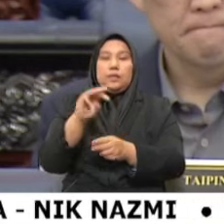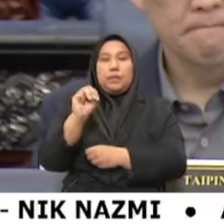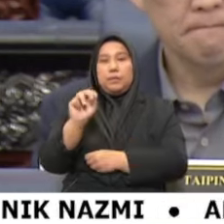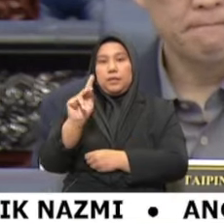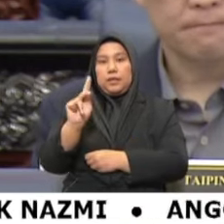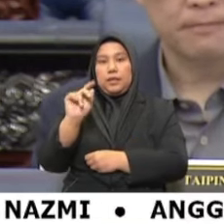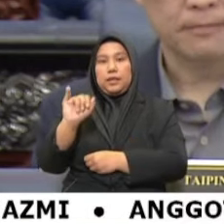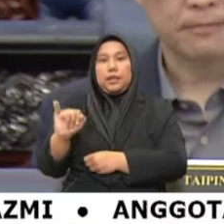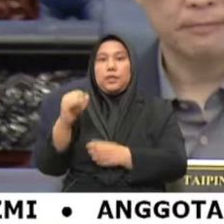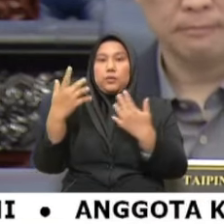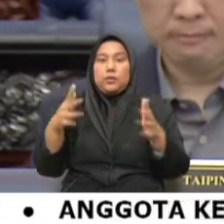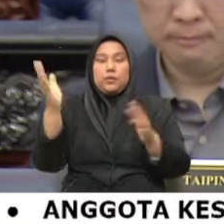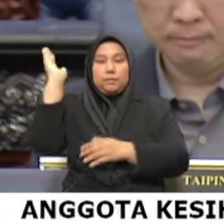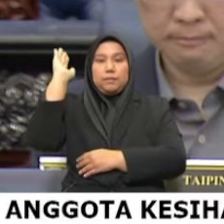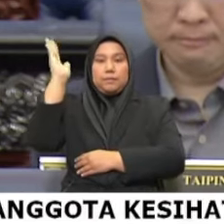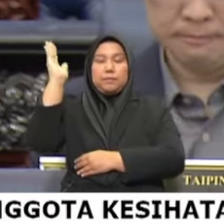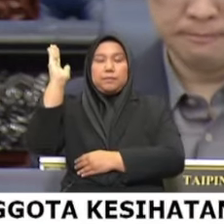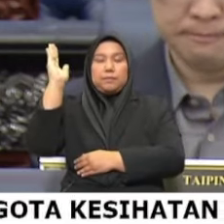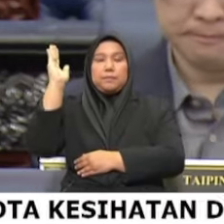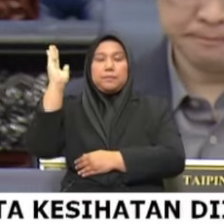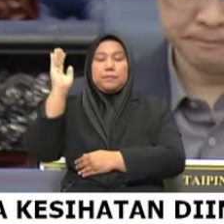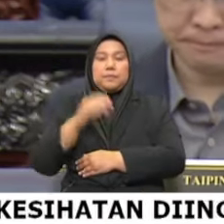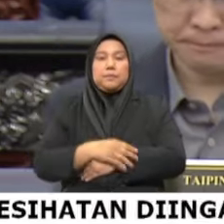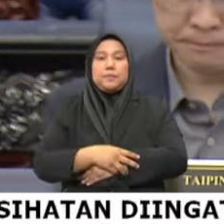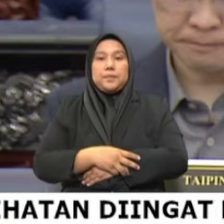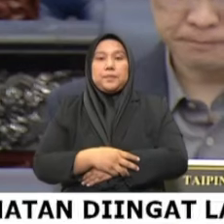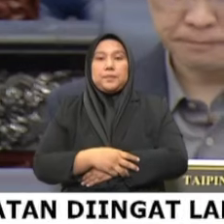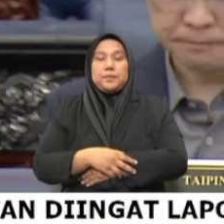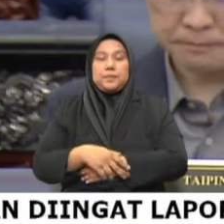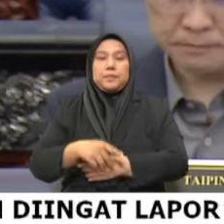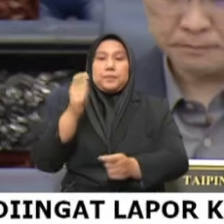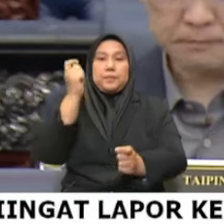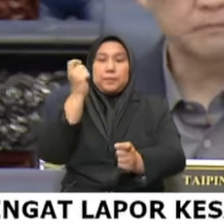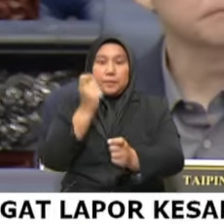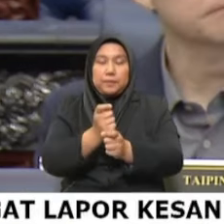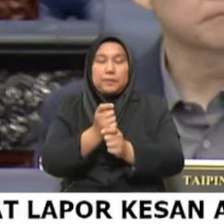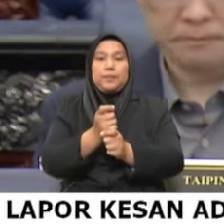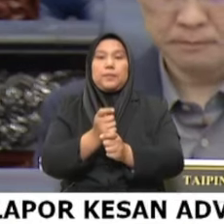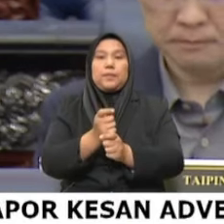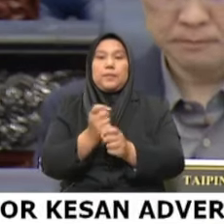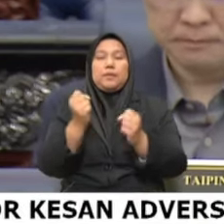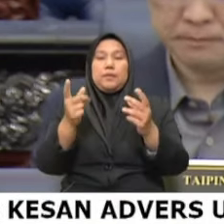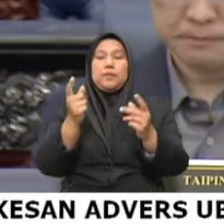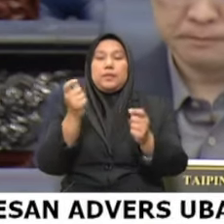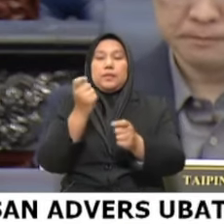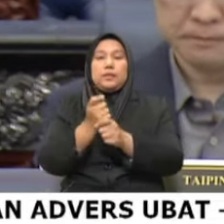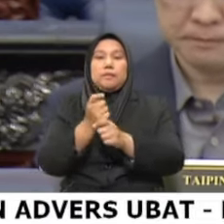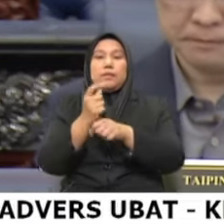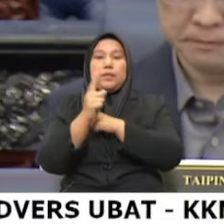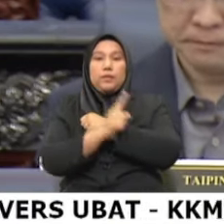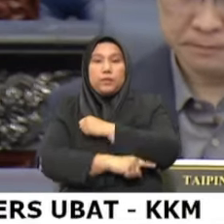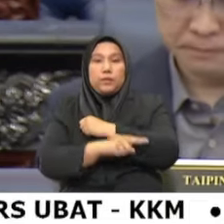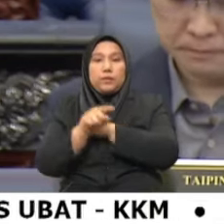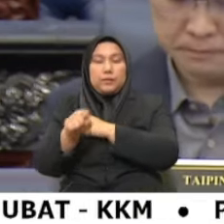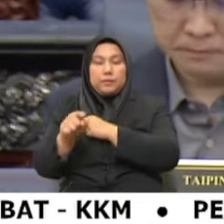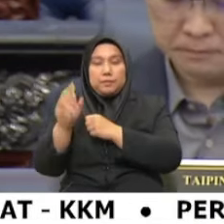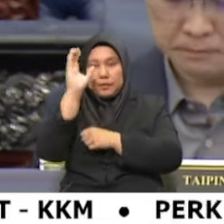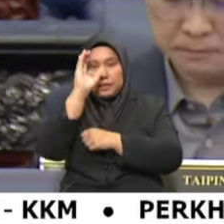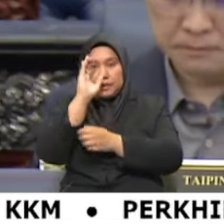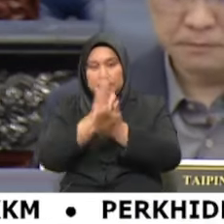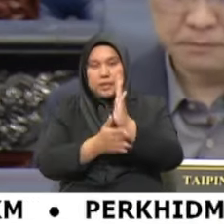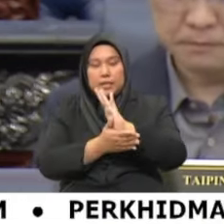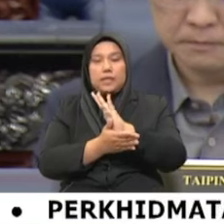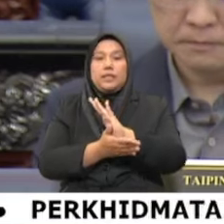juga telah bersidang dan telah menetapkan beberapa ketetapan hukum, dan ketetapan hukum ini yang akan menjadi rujukan di